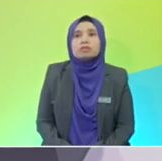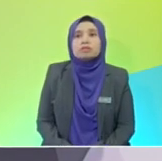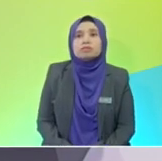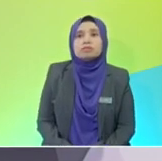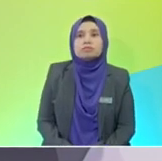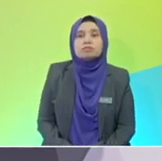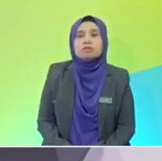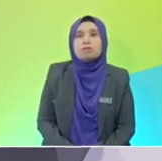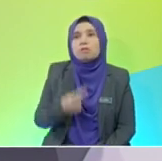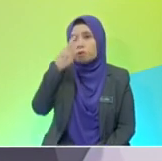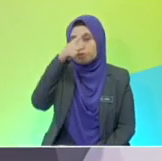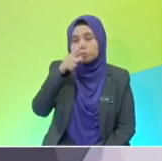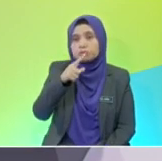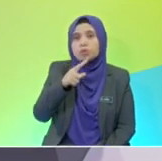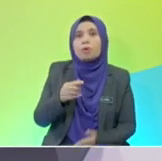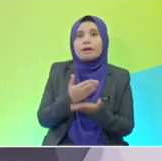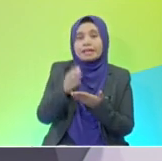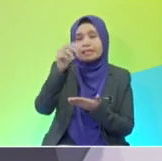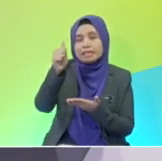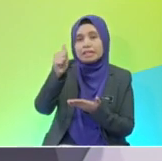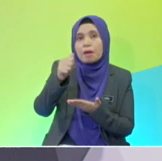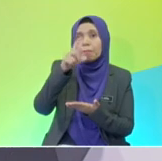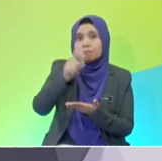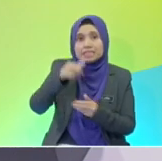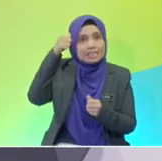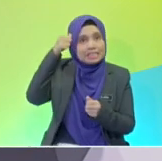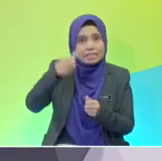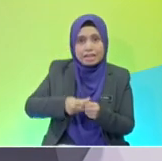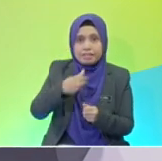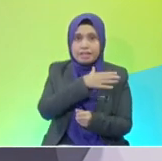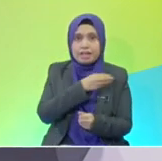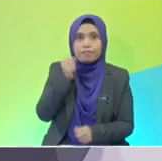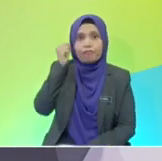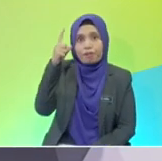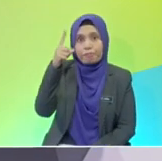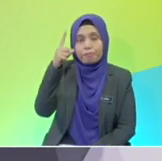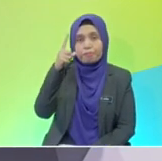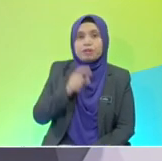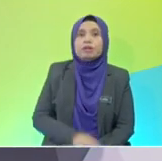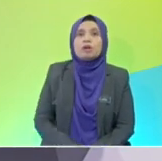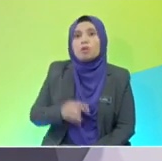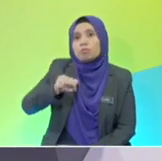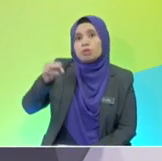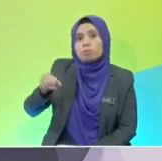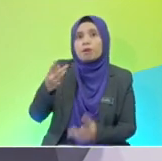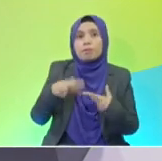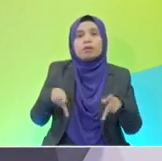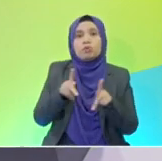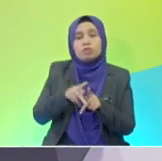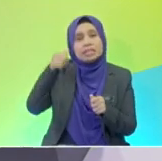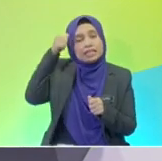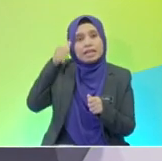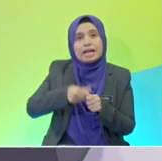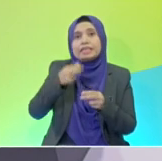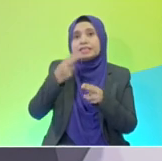Oke untuk konsep bagian I adalah mengingat dan memahami Dimana dekat sini murid-murid perlu ingat nama